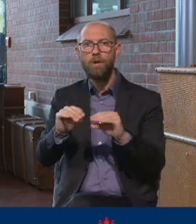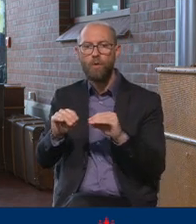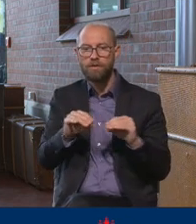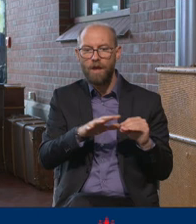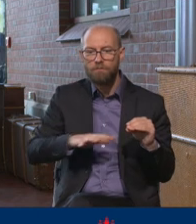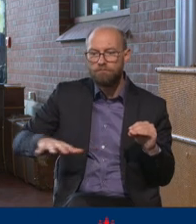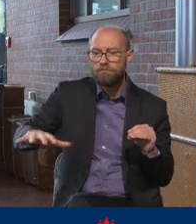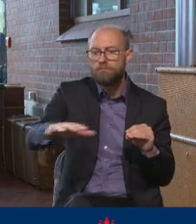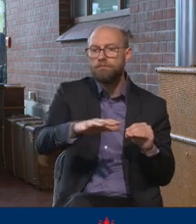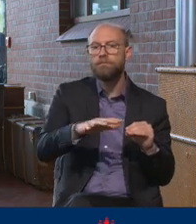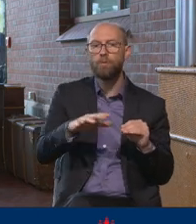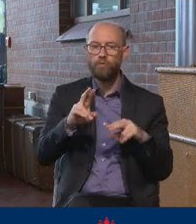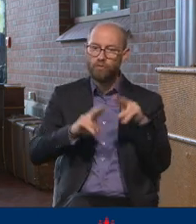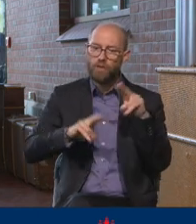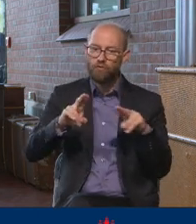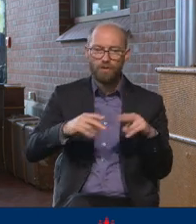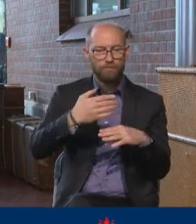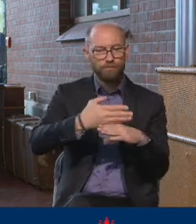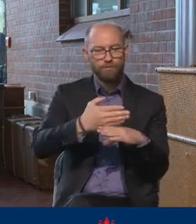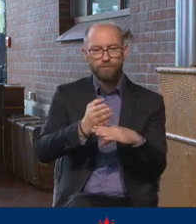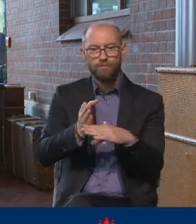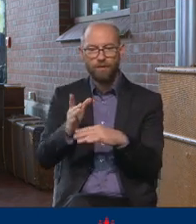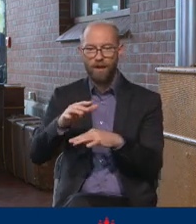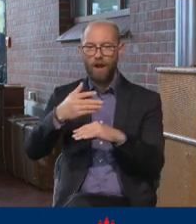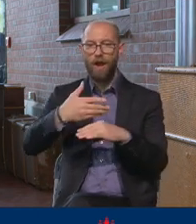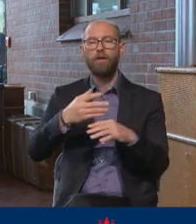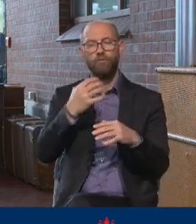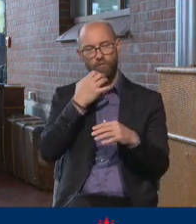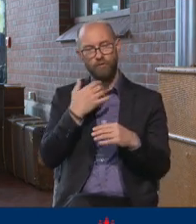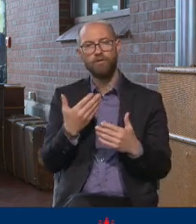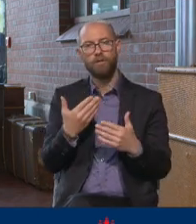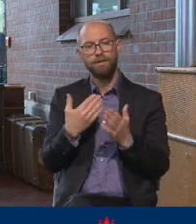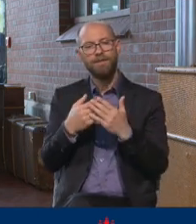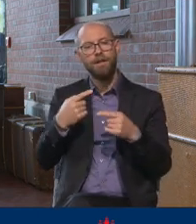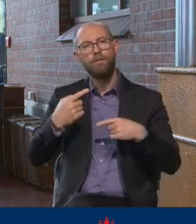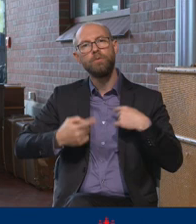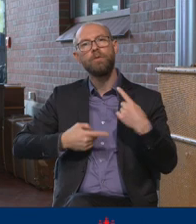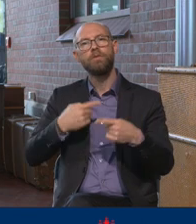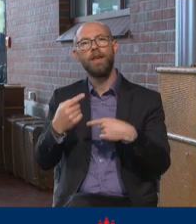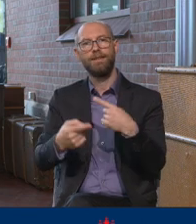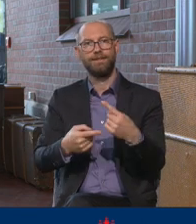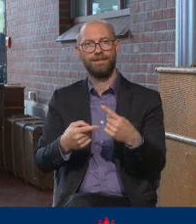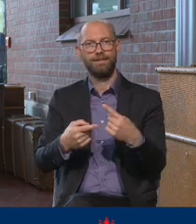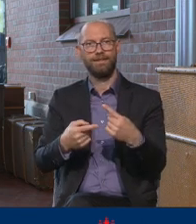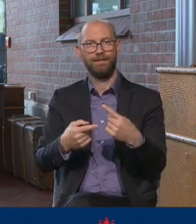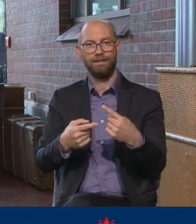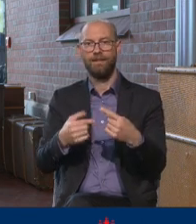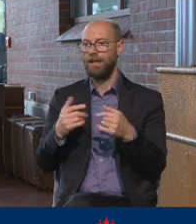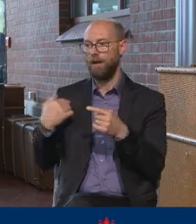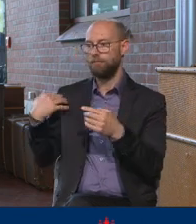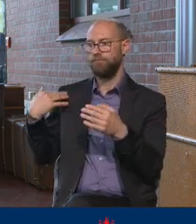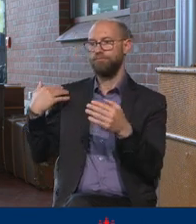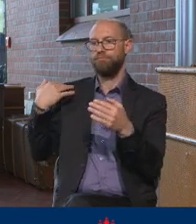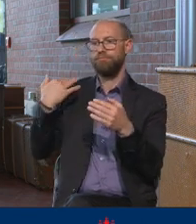angemessene körnigkeit in der stadt zu schaffen und in diesem prozess und das ist eher ein prozess erhöhen hatte schon